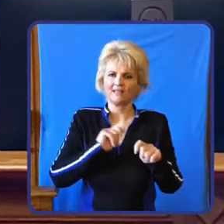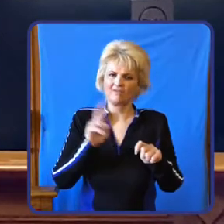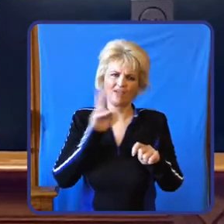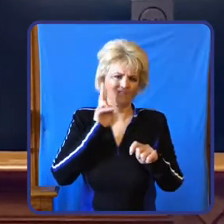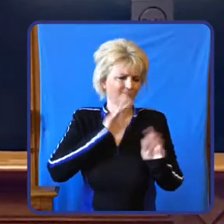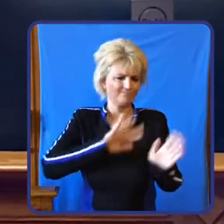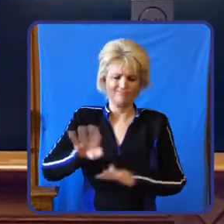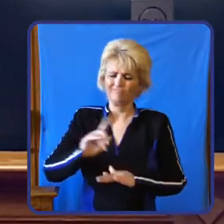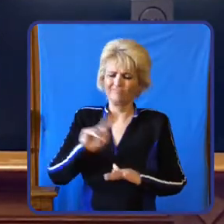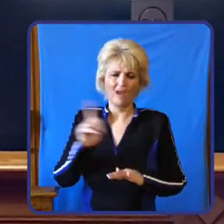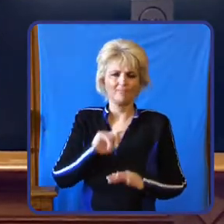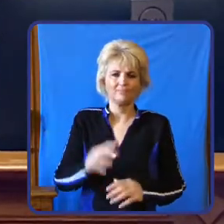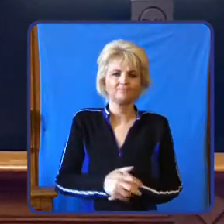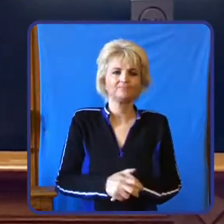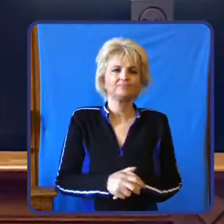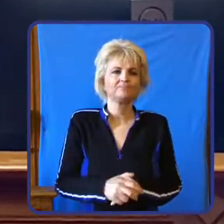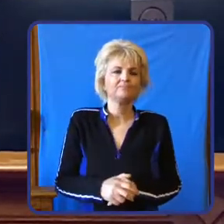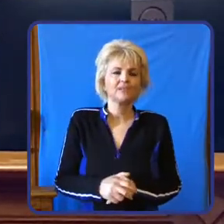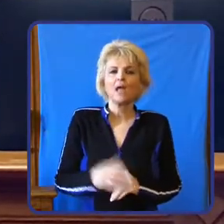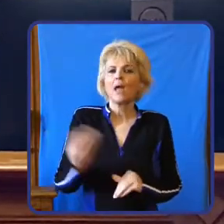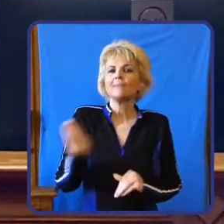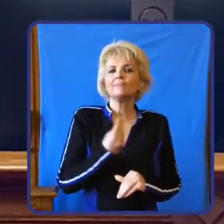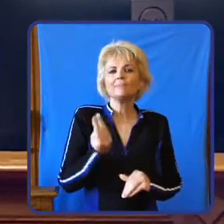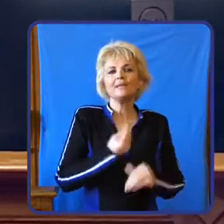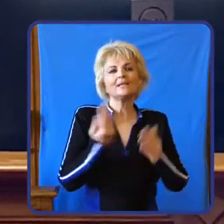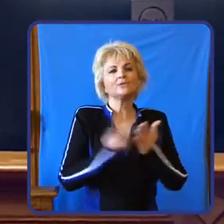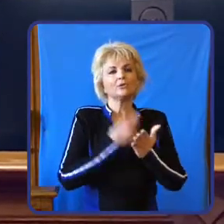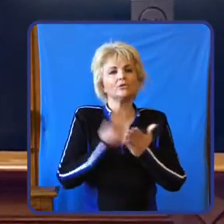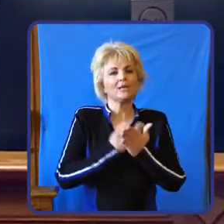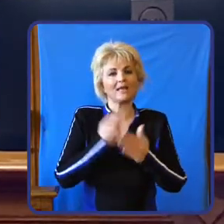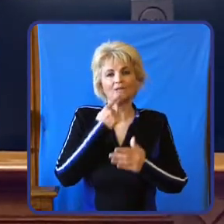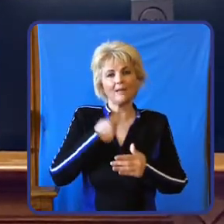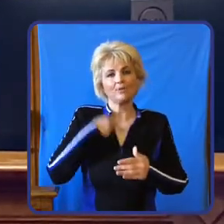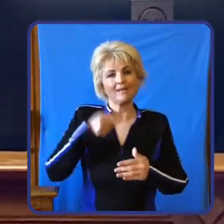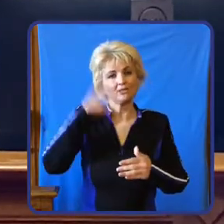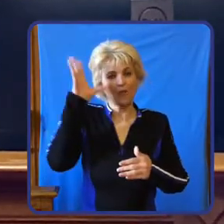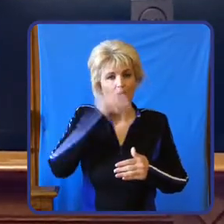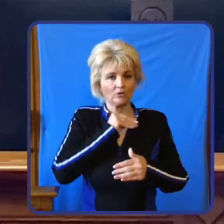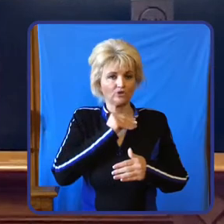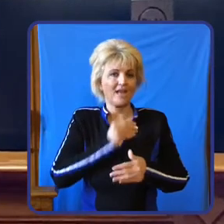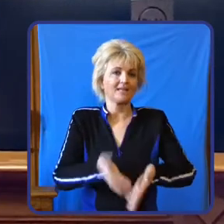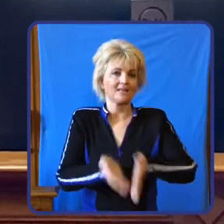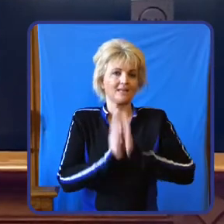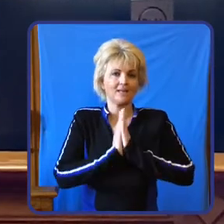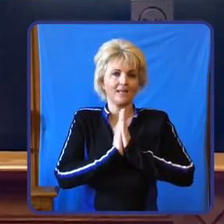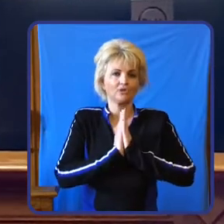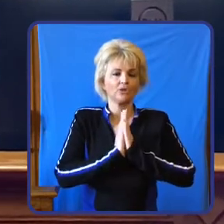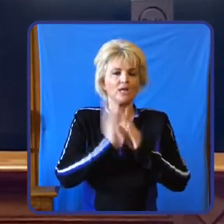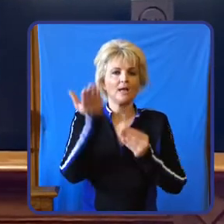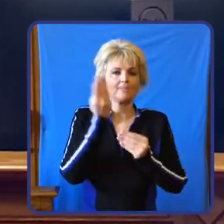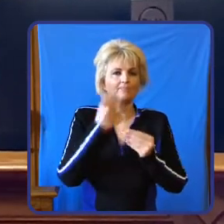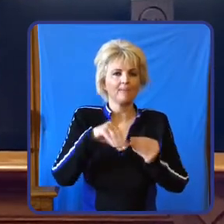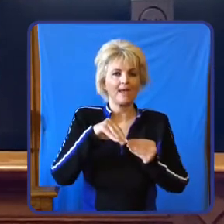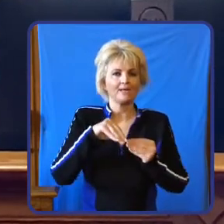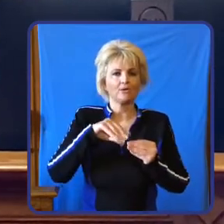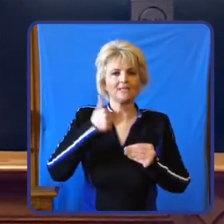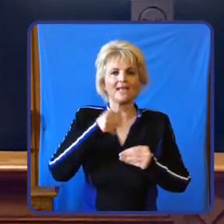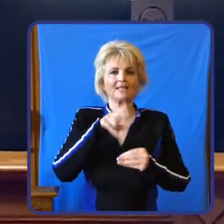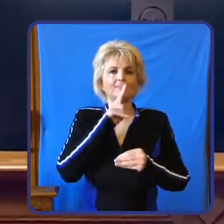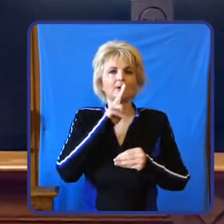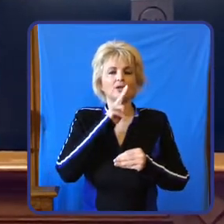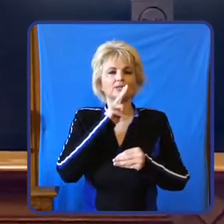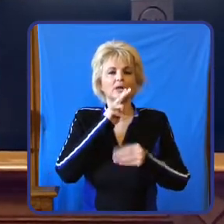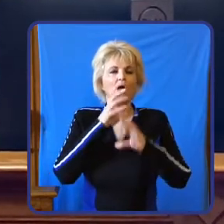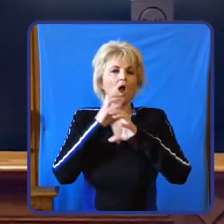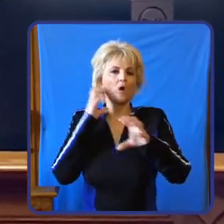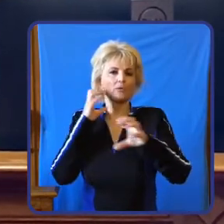hogyha mellőzni a jövőben. De miért van erre szükség? Elmondom, ez is lakossági igény. Ugyanis az egyik panasz,